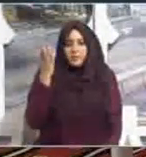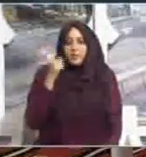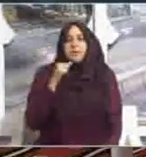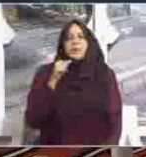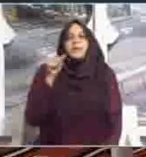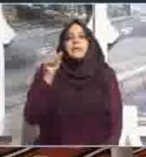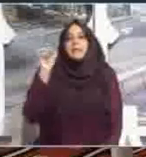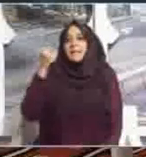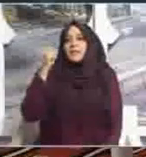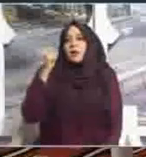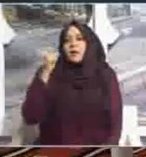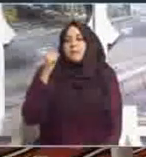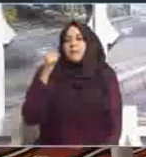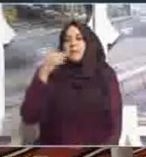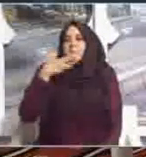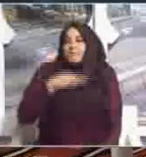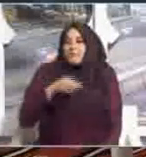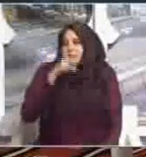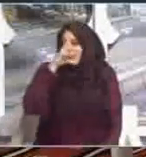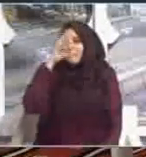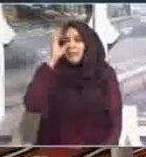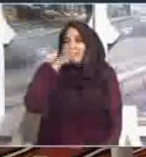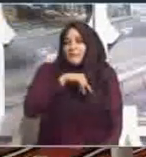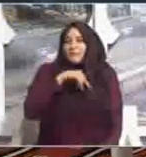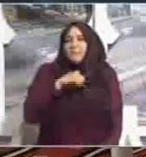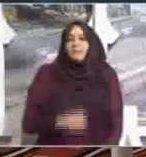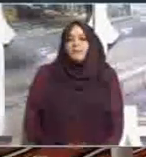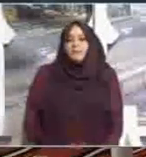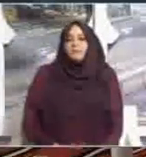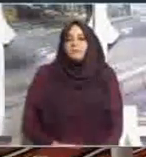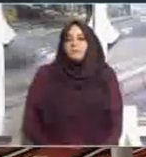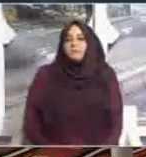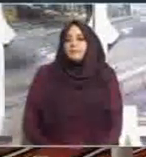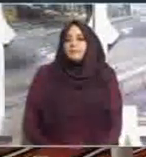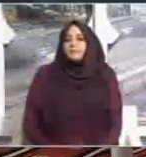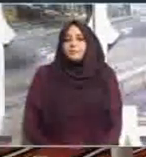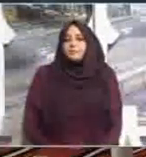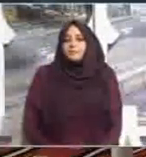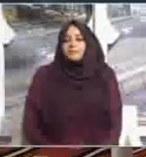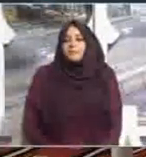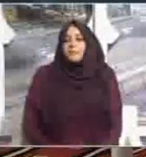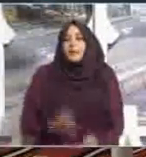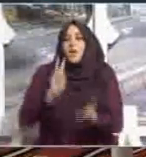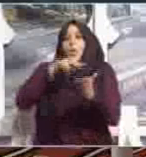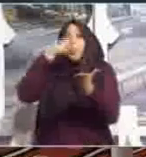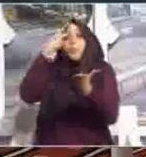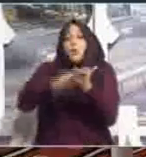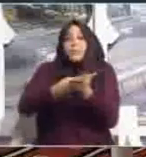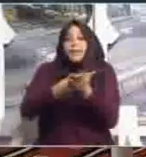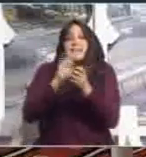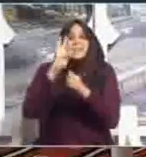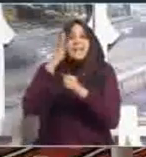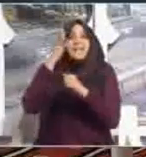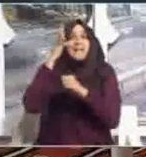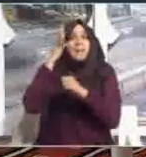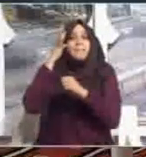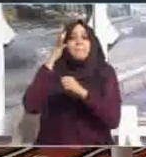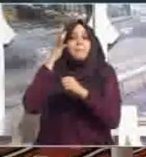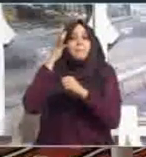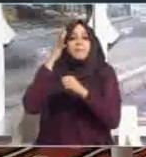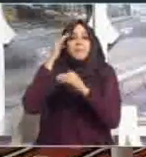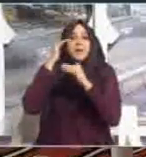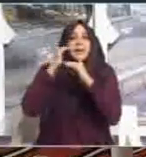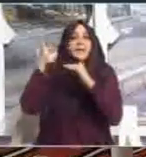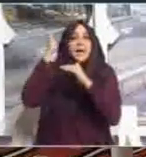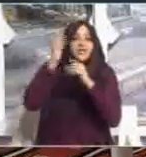ولدها عمره عام وسبعة شهور طحلها تسمى من الكاتريان. ربي يعوضها ان شاء الله.